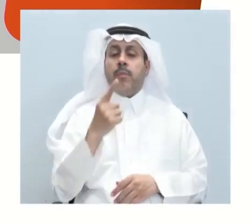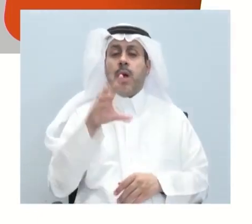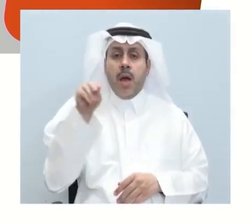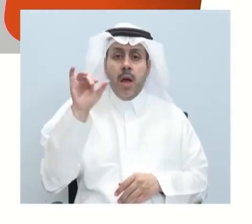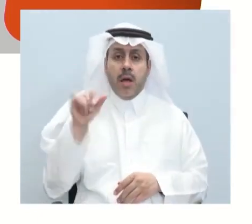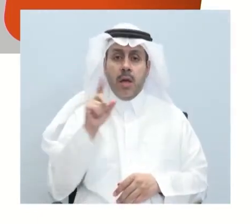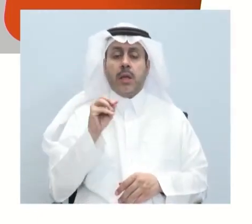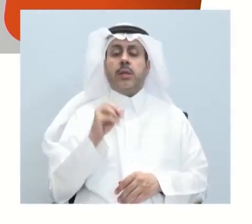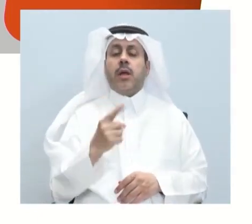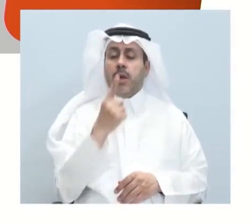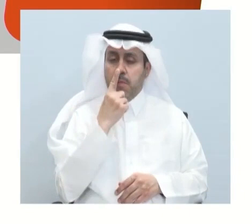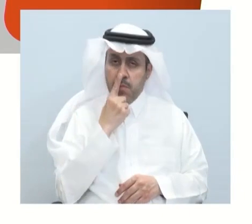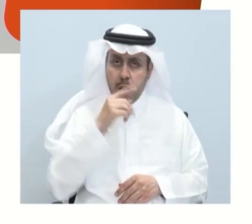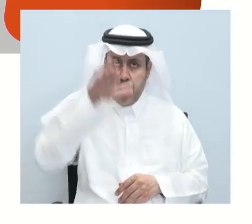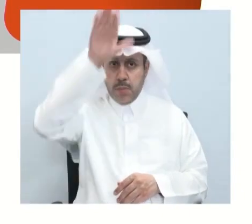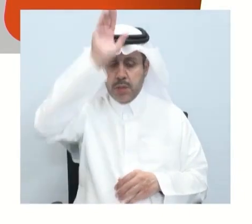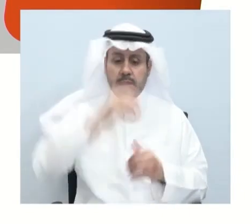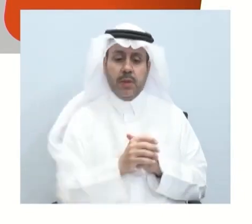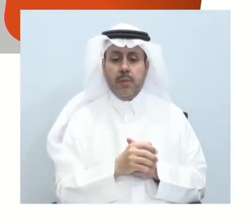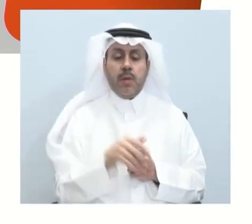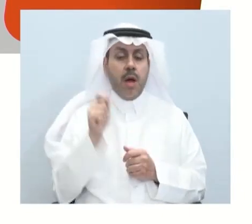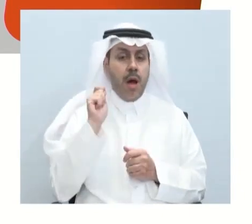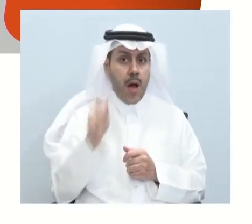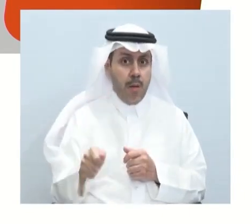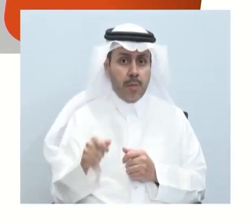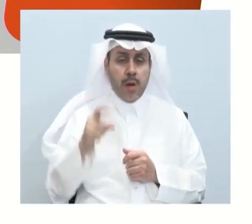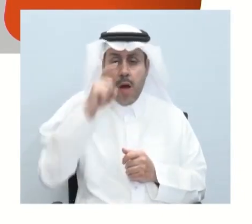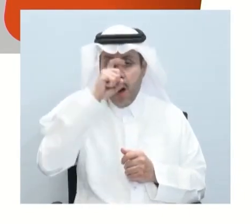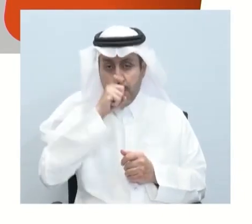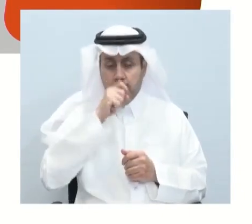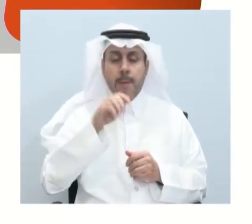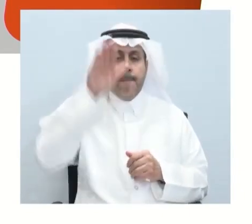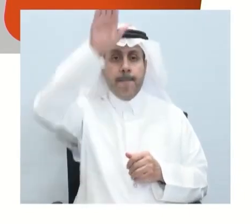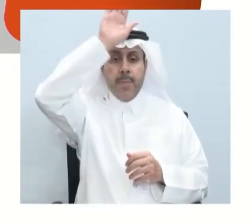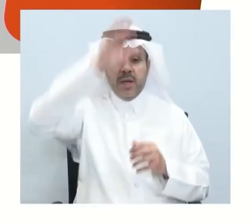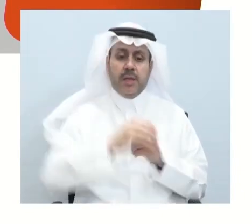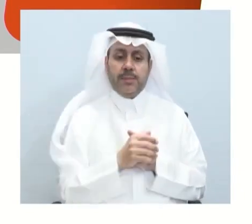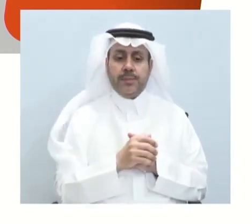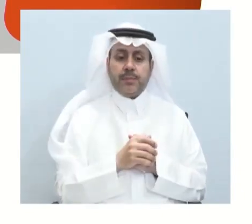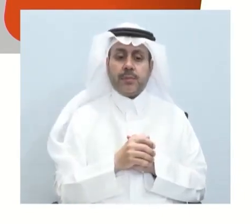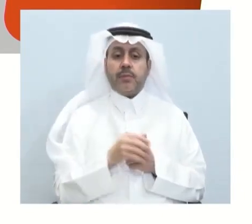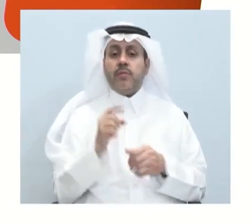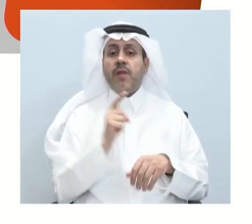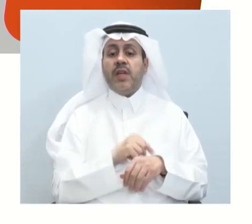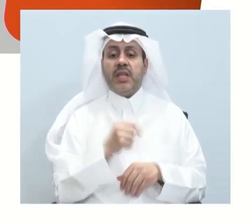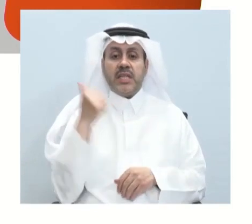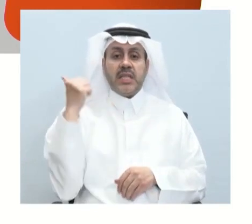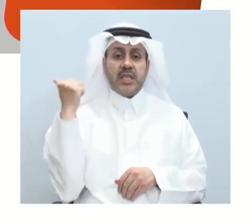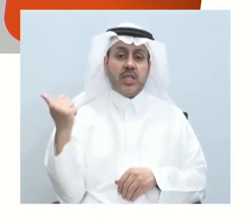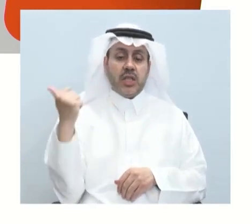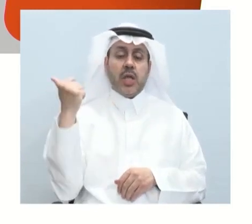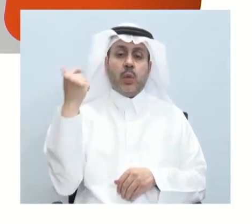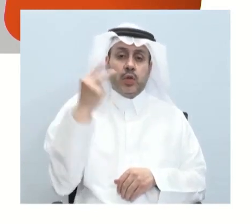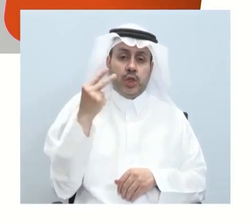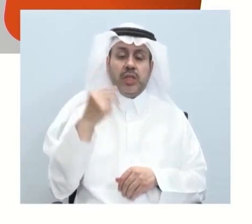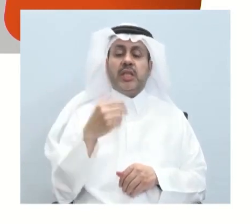بامر ملكي رقم ال 135 وبتاريخ 26/9 1427